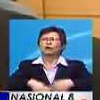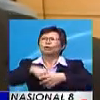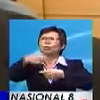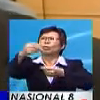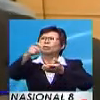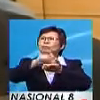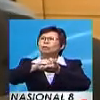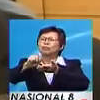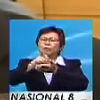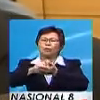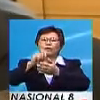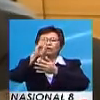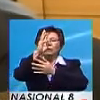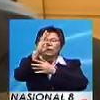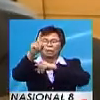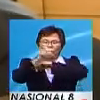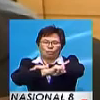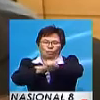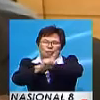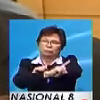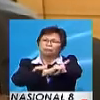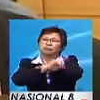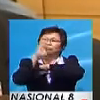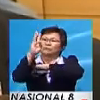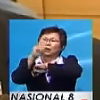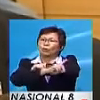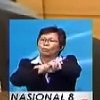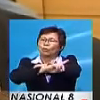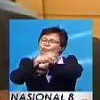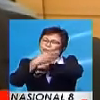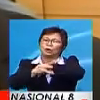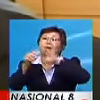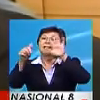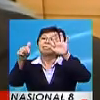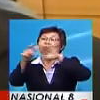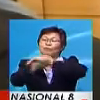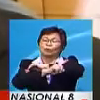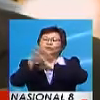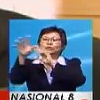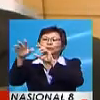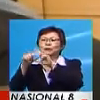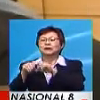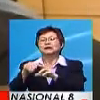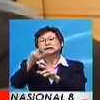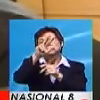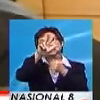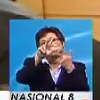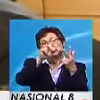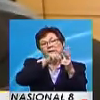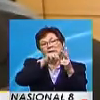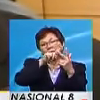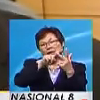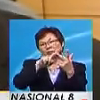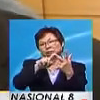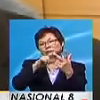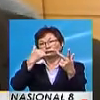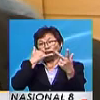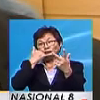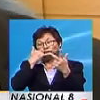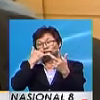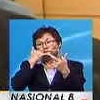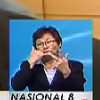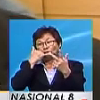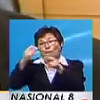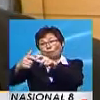kurang En kompaun dan di mana dia juga melibatkan tiga pemain utama